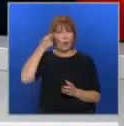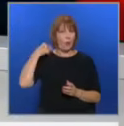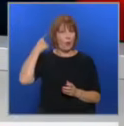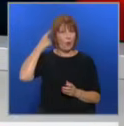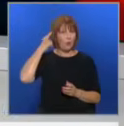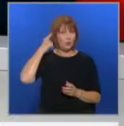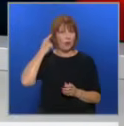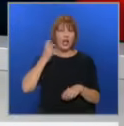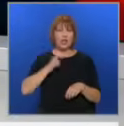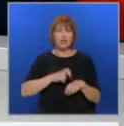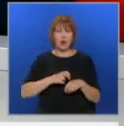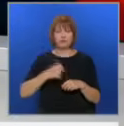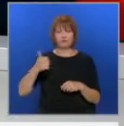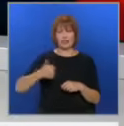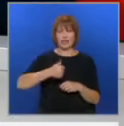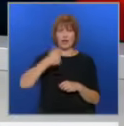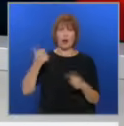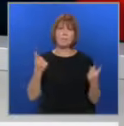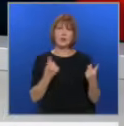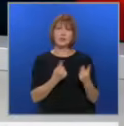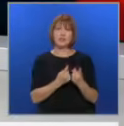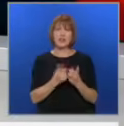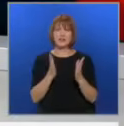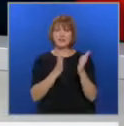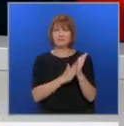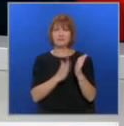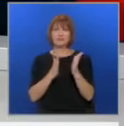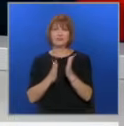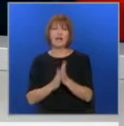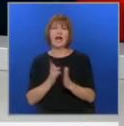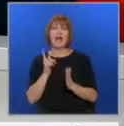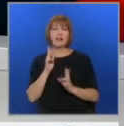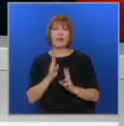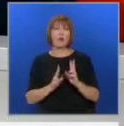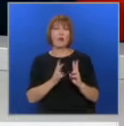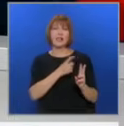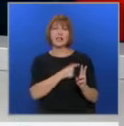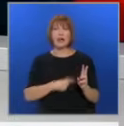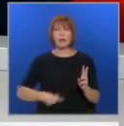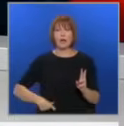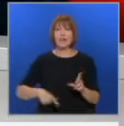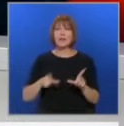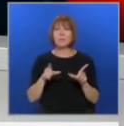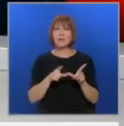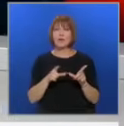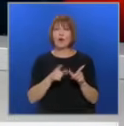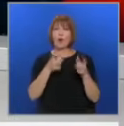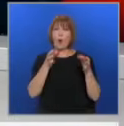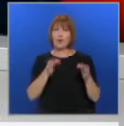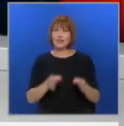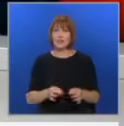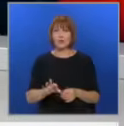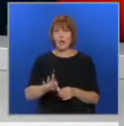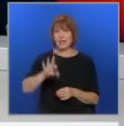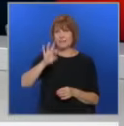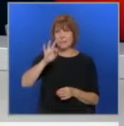герой, Доналд Тръмп беше посрещнат с бурни овации на конвенцията на републиканците в Милуоки, където вече беше официално номиниран